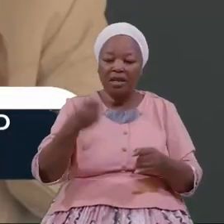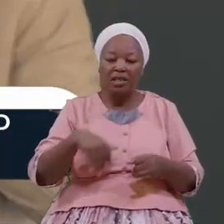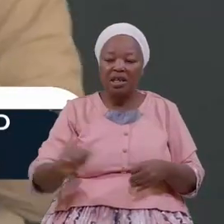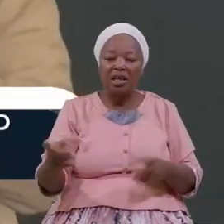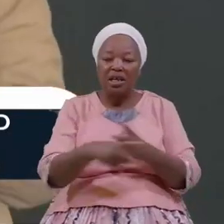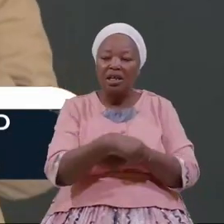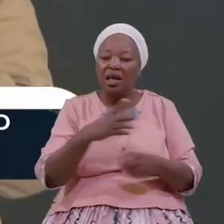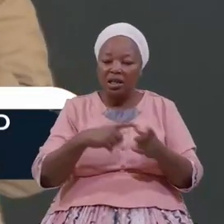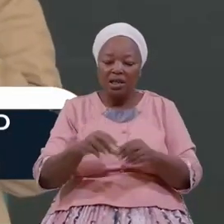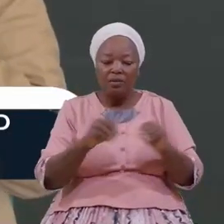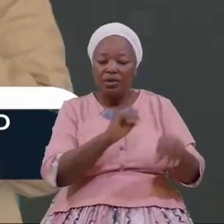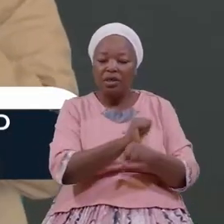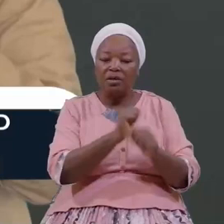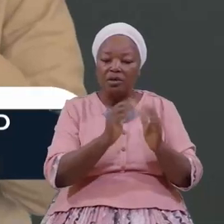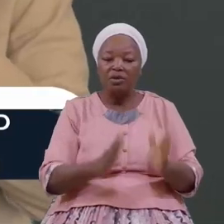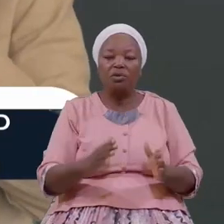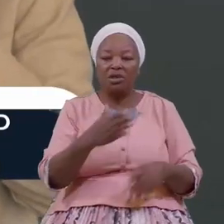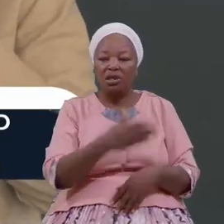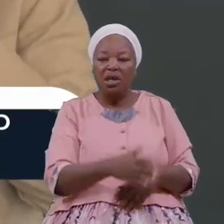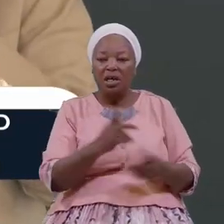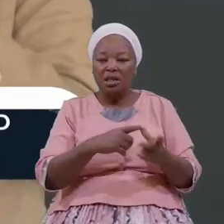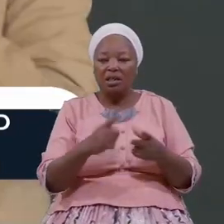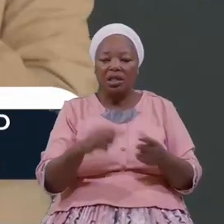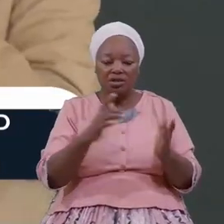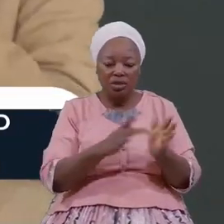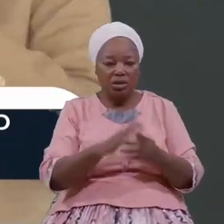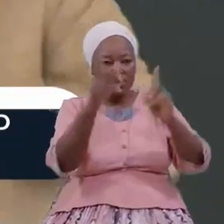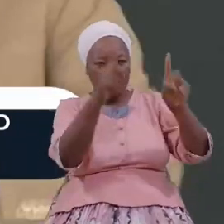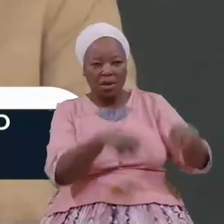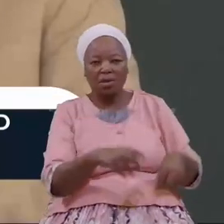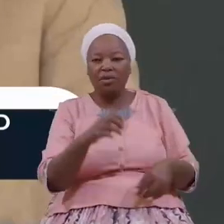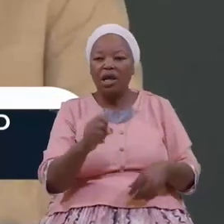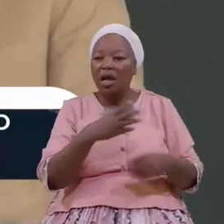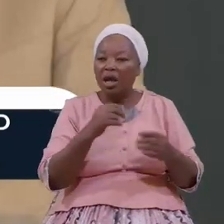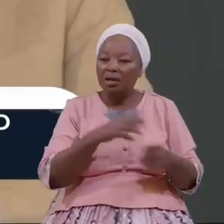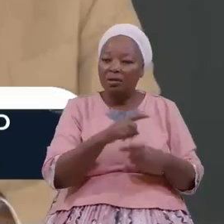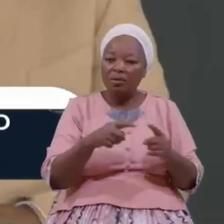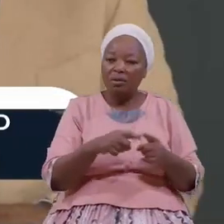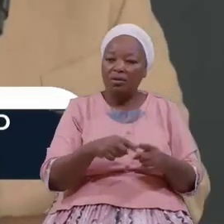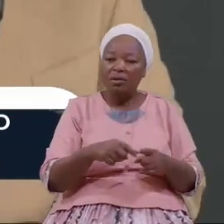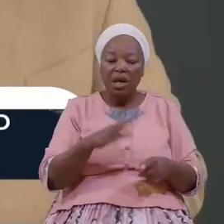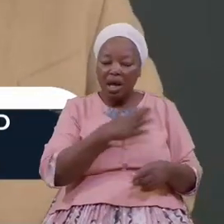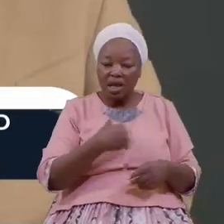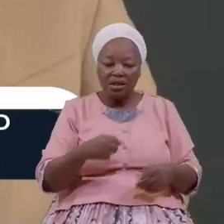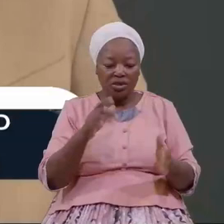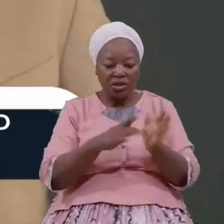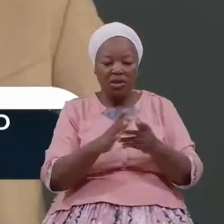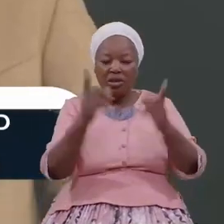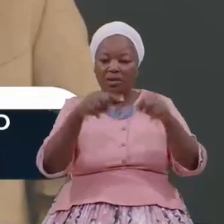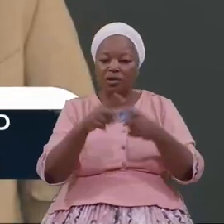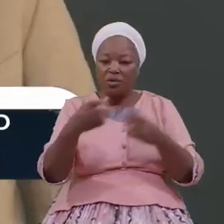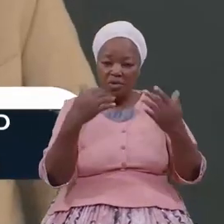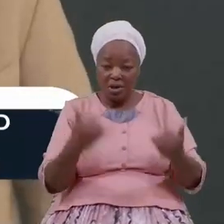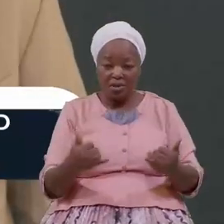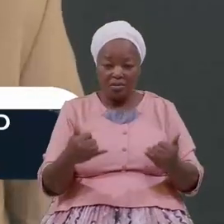jamais, il ne peut plus se réveiller, on le verra au dernier jour. Jésus est venu. Et quand Jésus